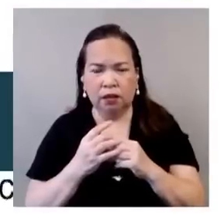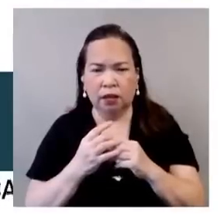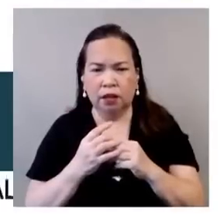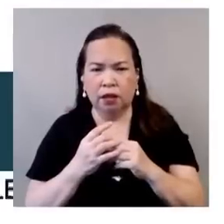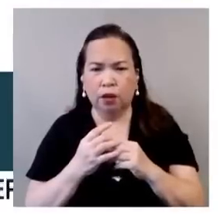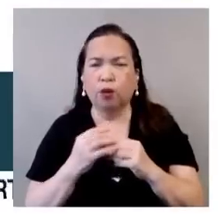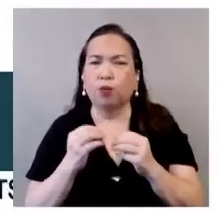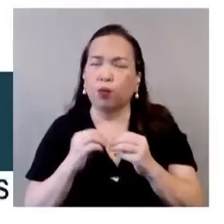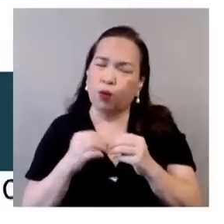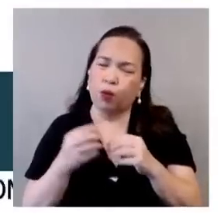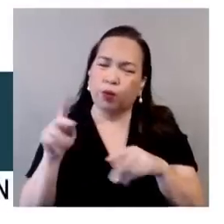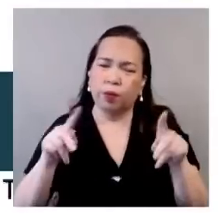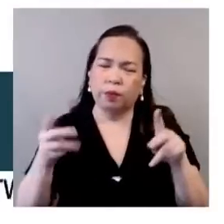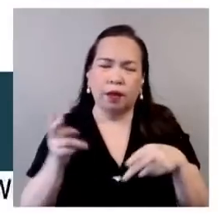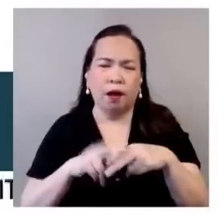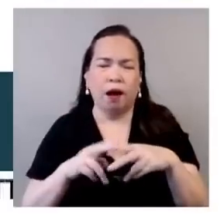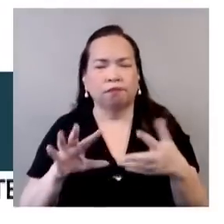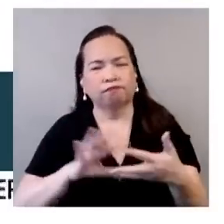pa si Falcon?